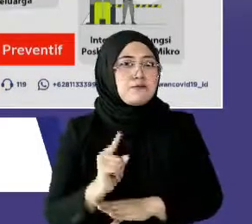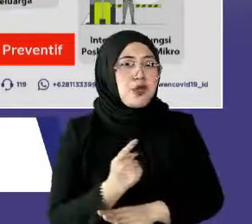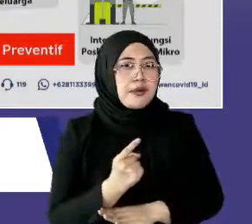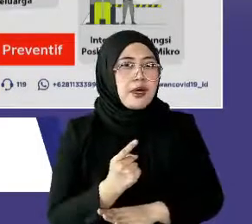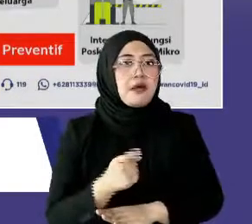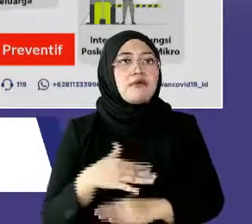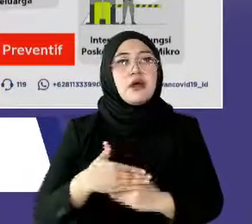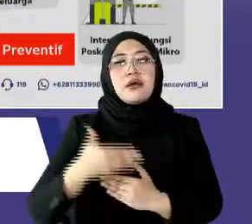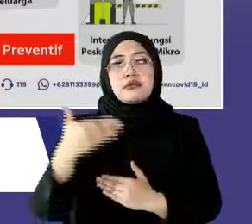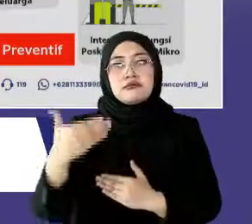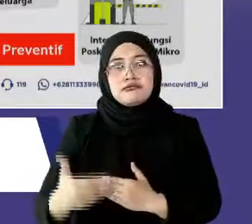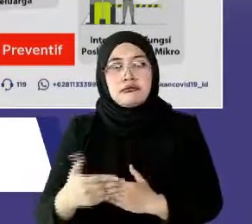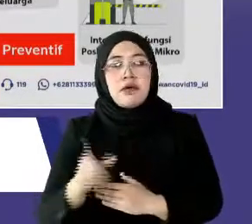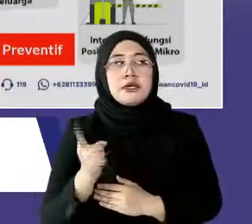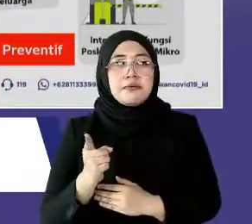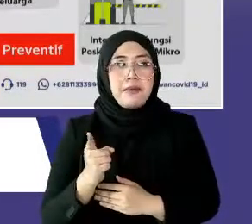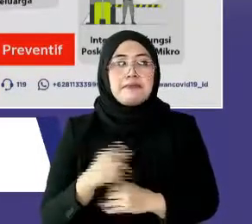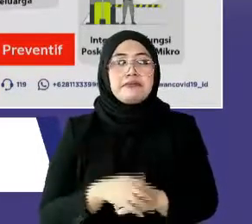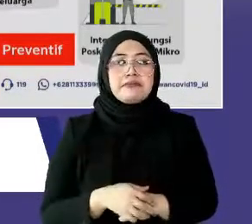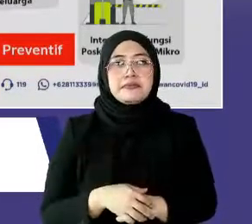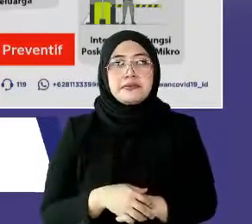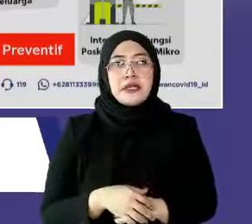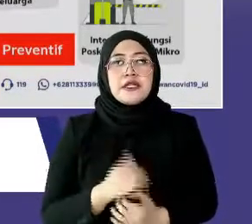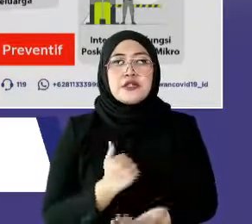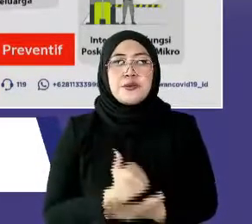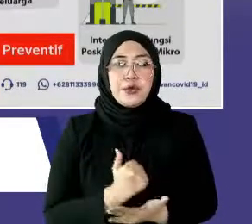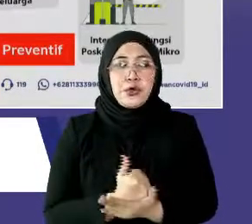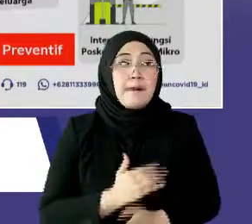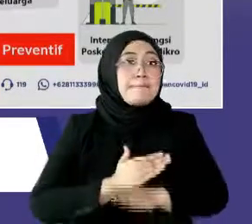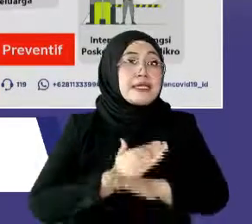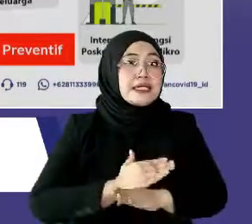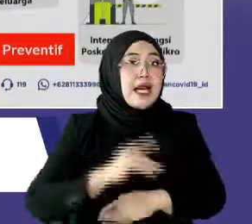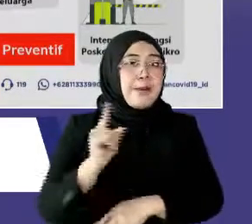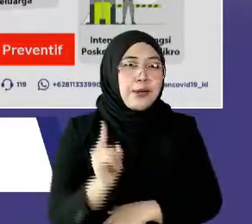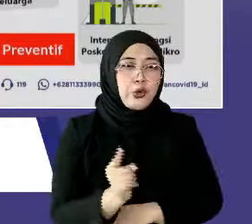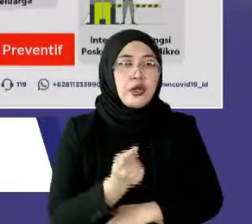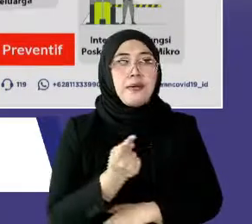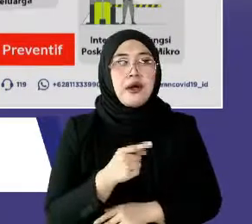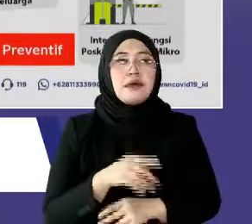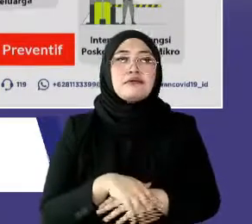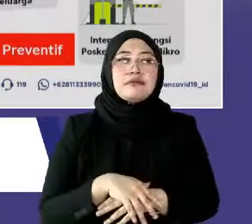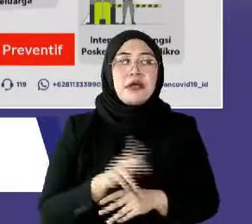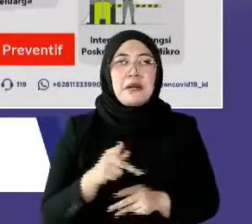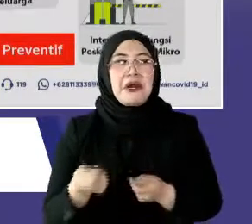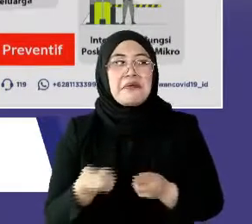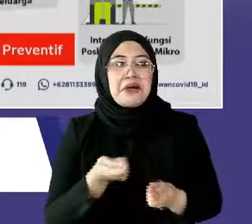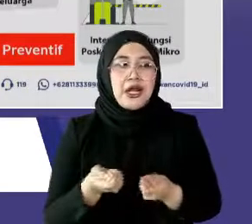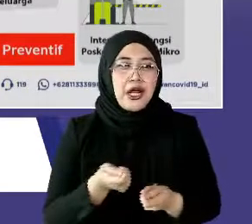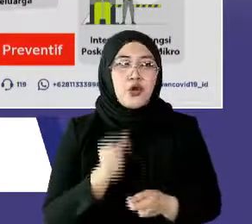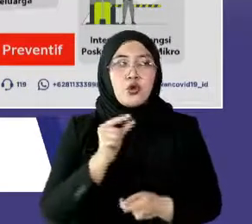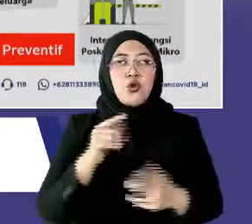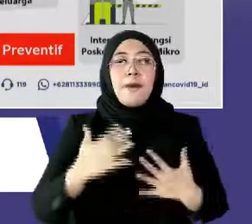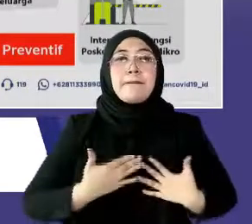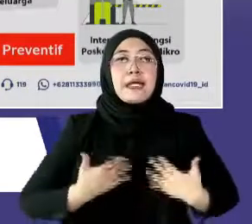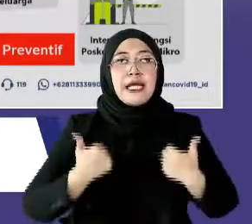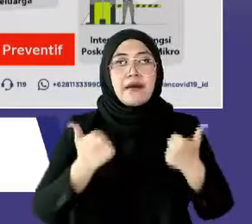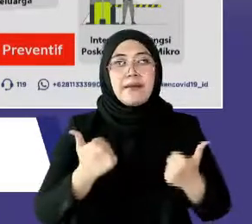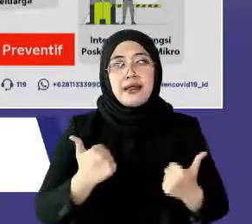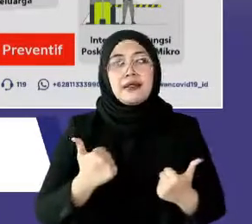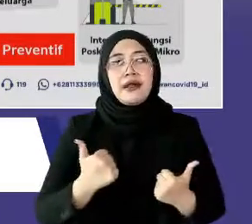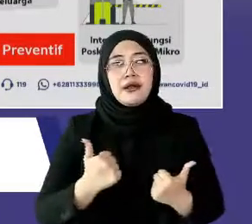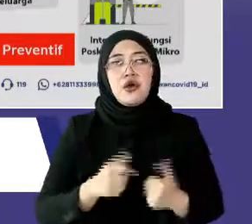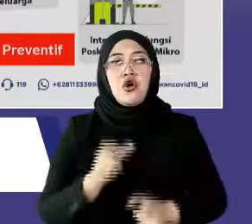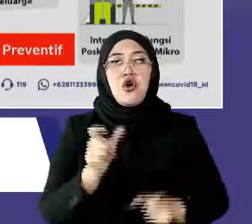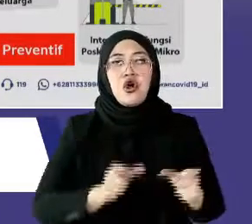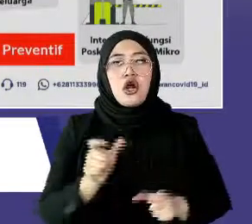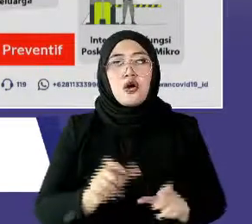sebelum kuratif karena pada prinsipnya lebih efektif dan efisien untuk dapat menyelamatkan lebih banyak nyawa